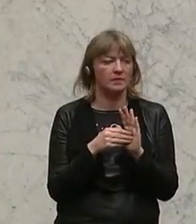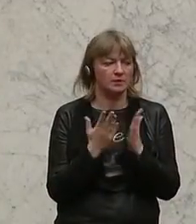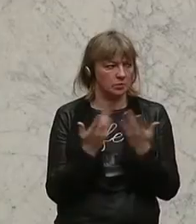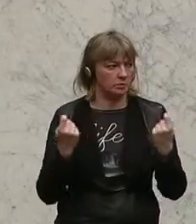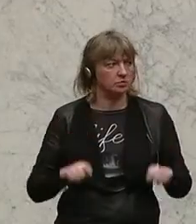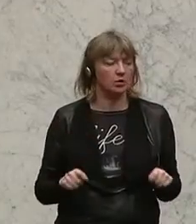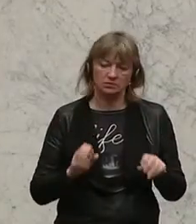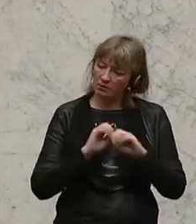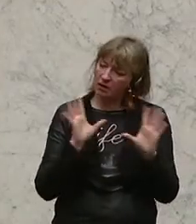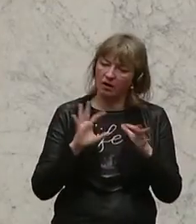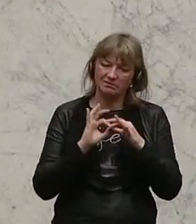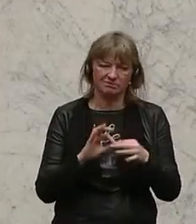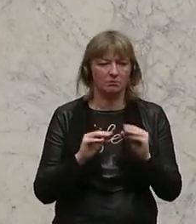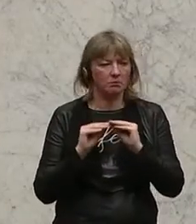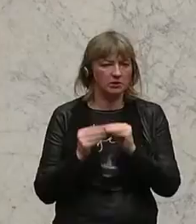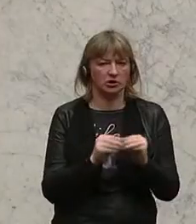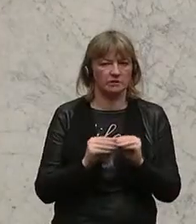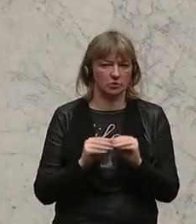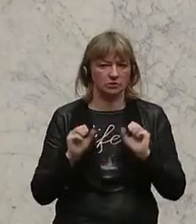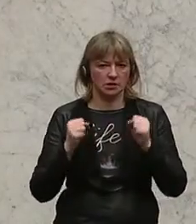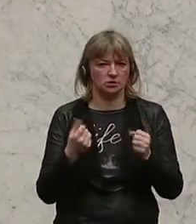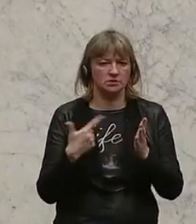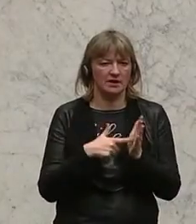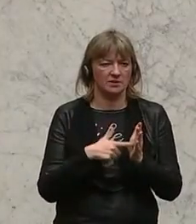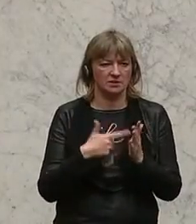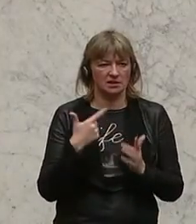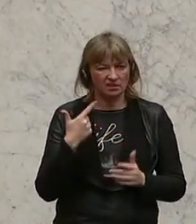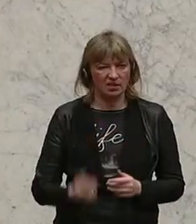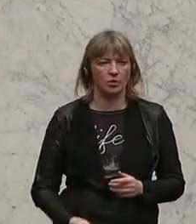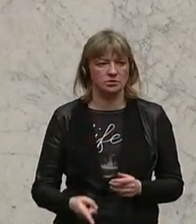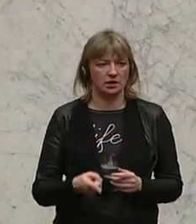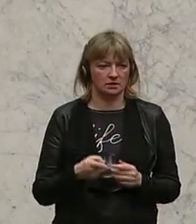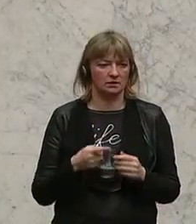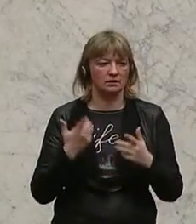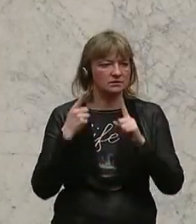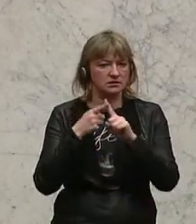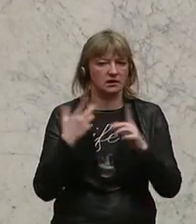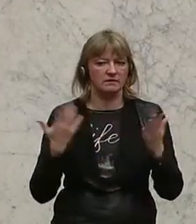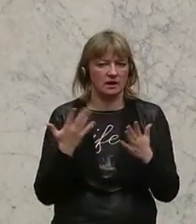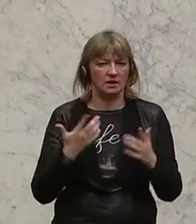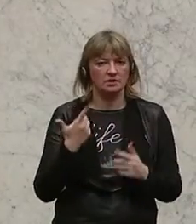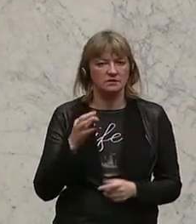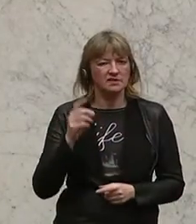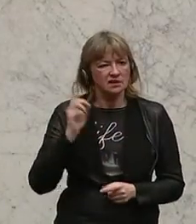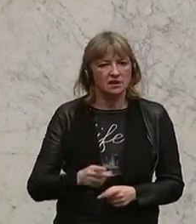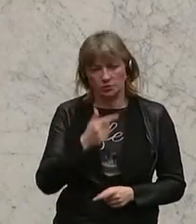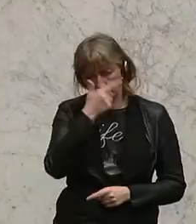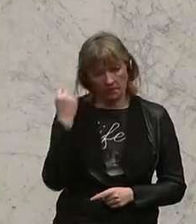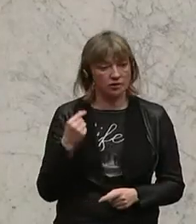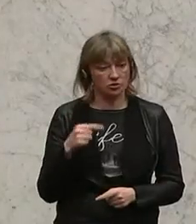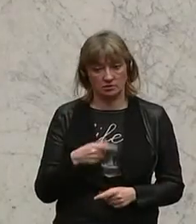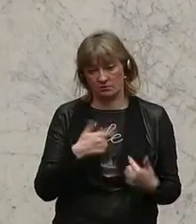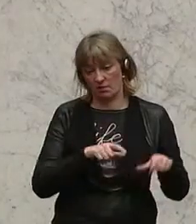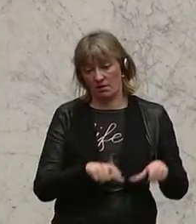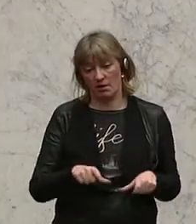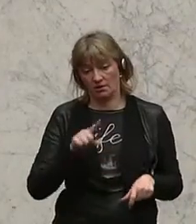beschlossen, ganz klar zu dieser Beschäftigungsaktion 20.000 mit dem Ziel, 20.000 Menschen, die